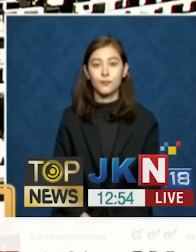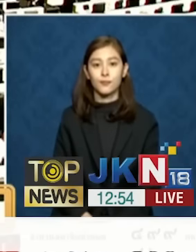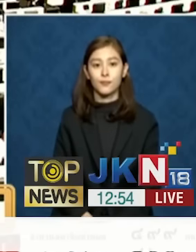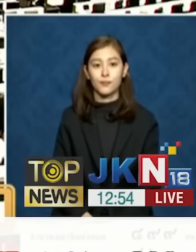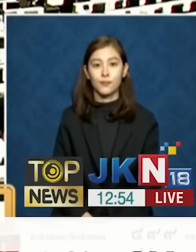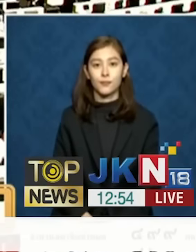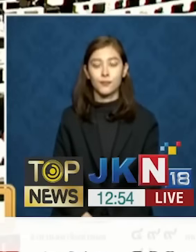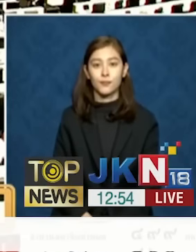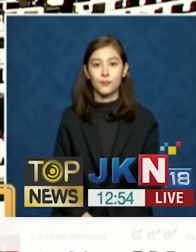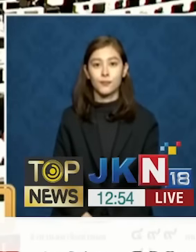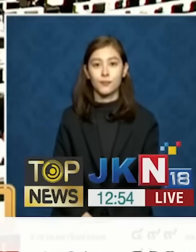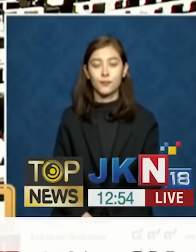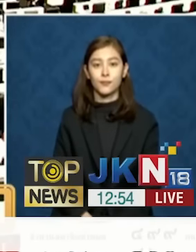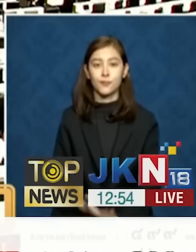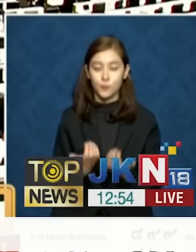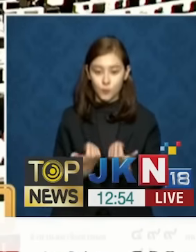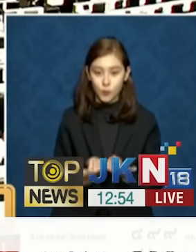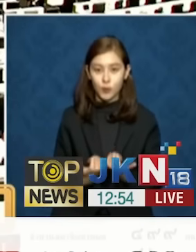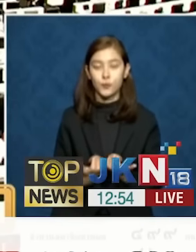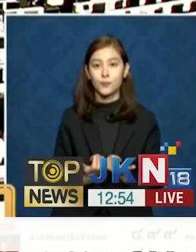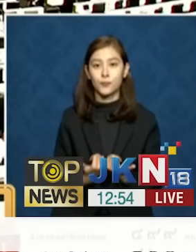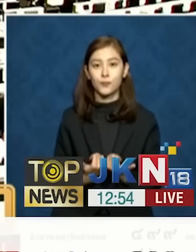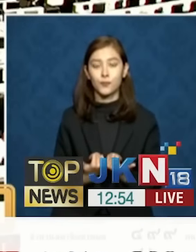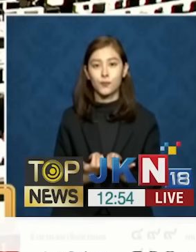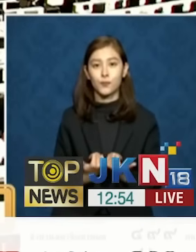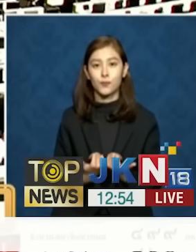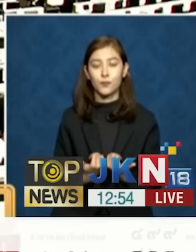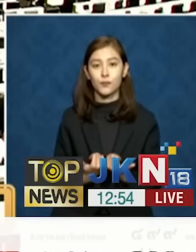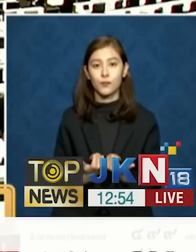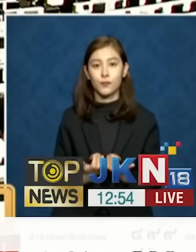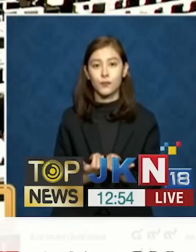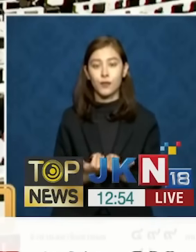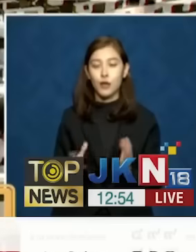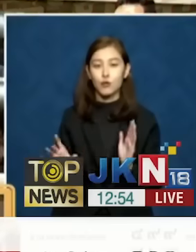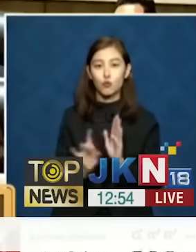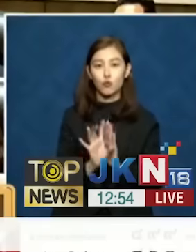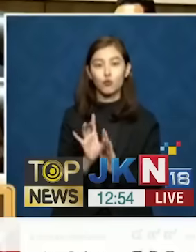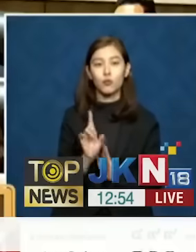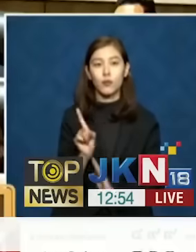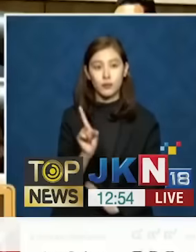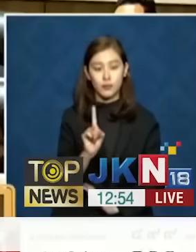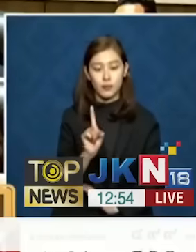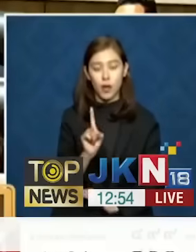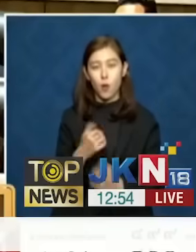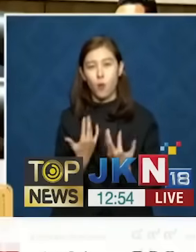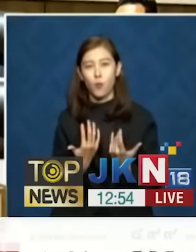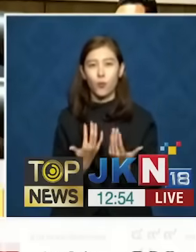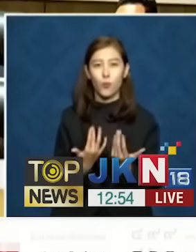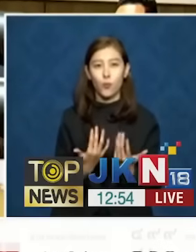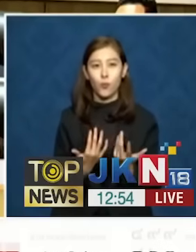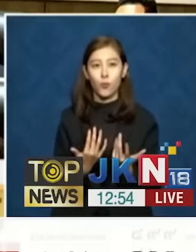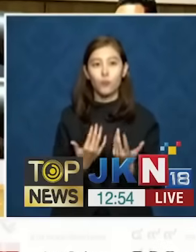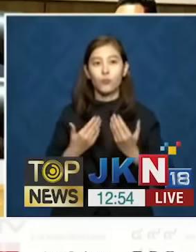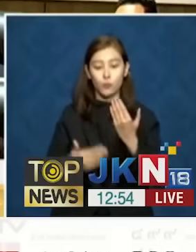คนได้ดูเอกสารที่คุณถากรแกโพสเฟซบุ๊กก่อนหน้านี้ใช่ไหมพี่ถา ครับ แล้วผมก็บอกว่าเอ๊ะผมว่า